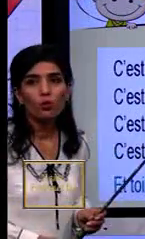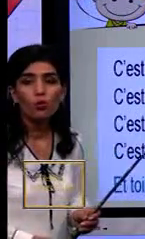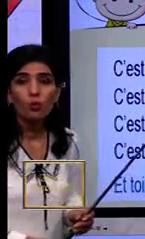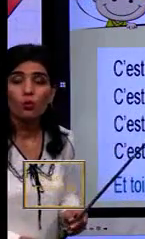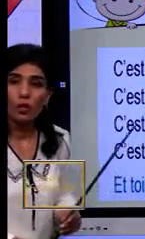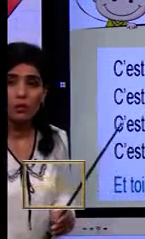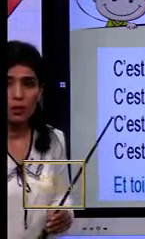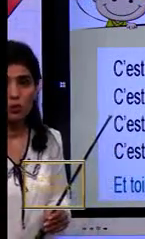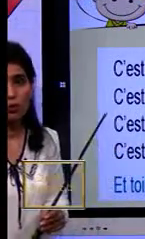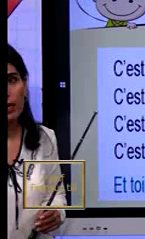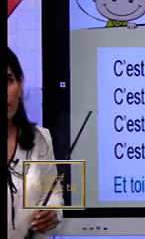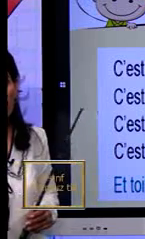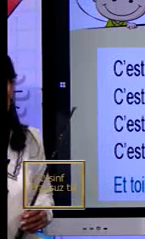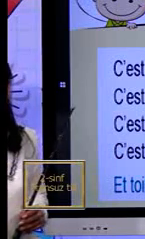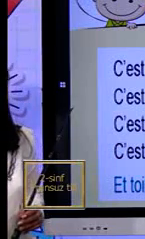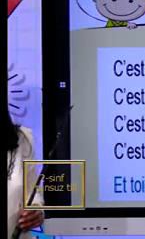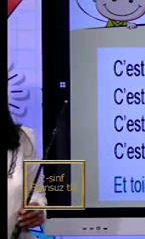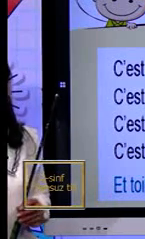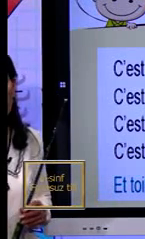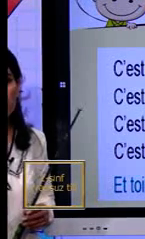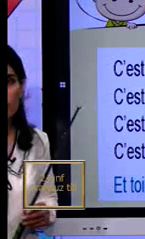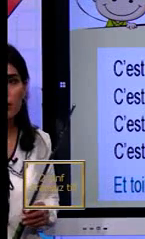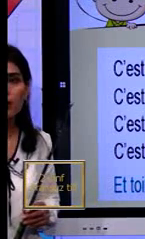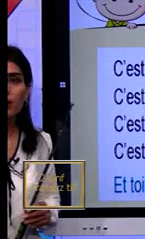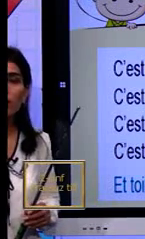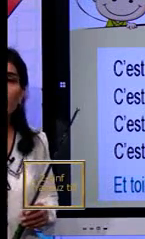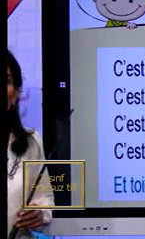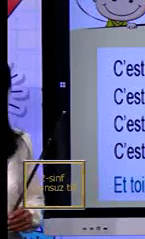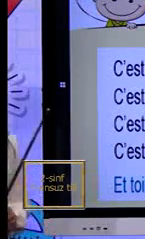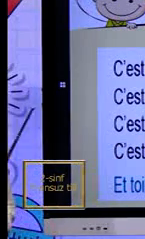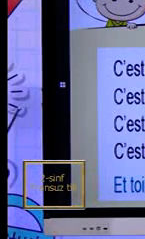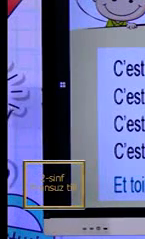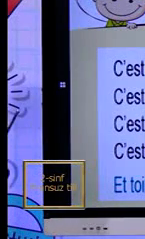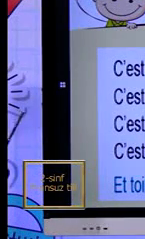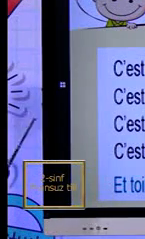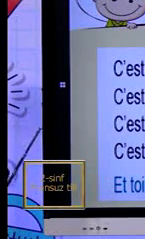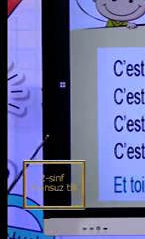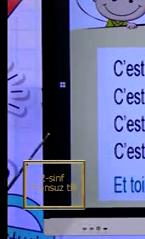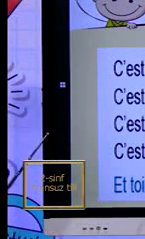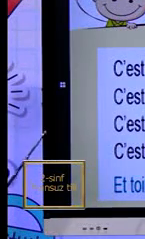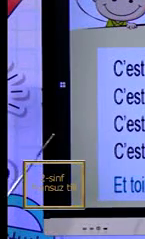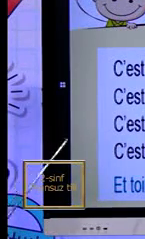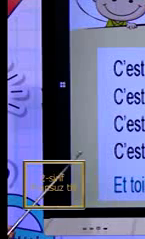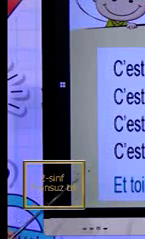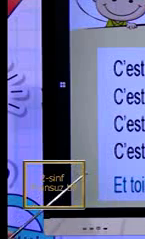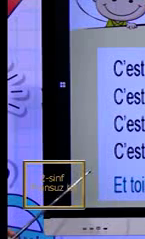courage. U kurash bilan shug'ullanyapti deb gaplarimizni ifodalaymiz.